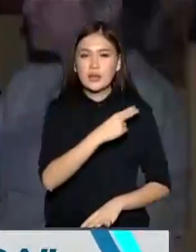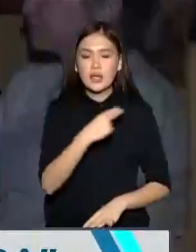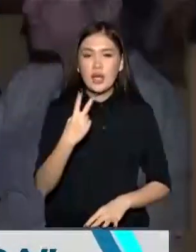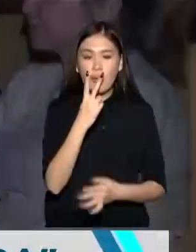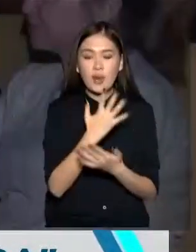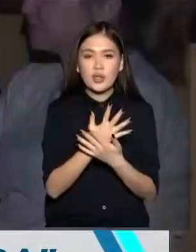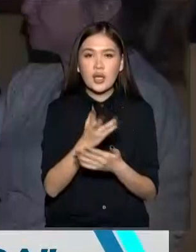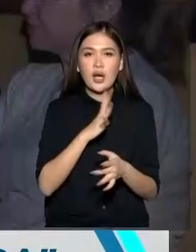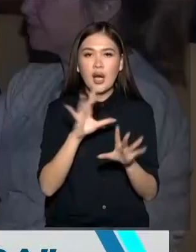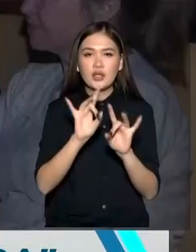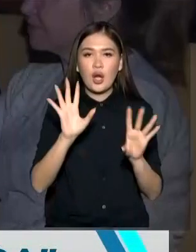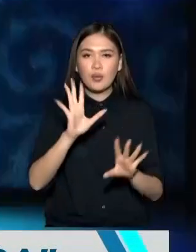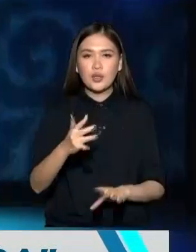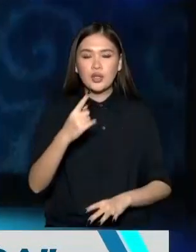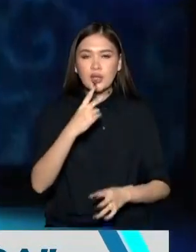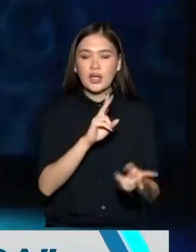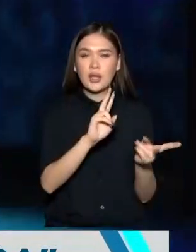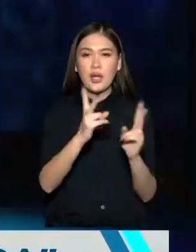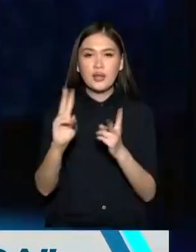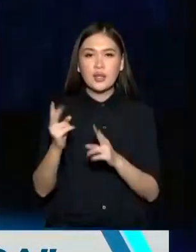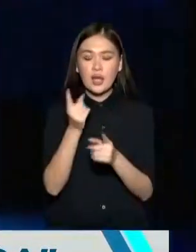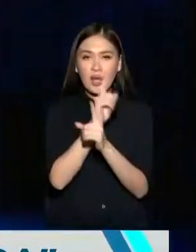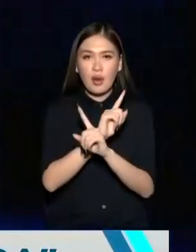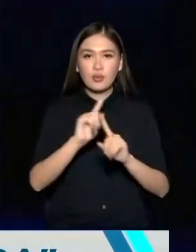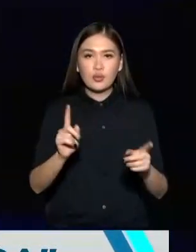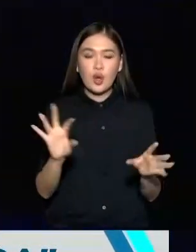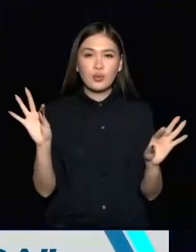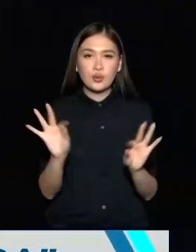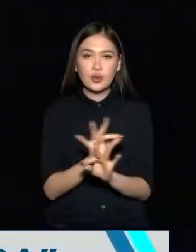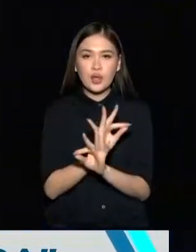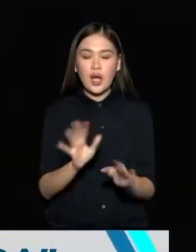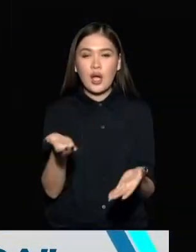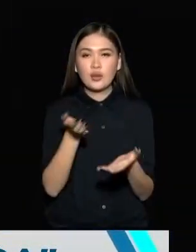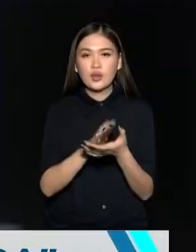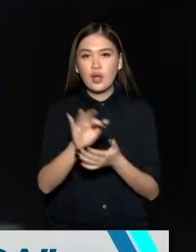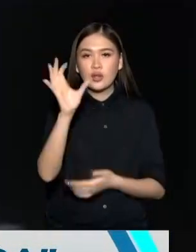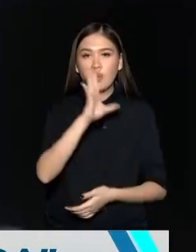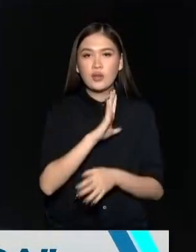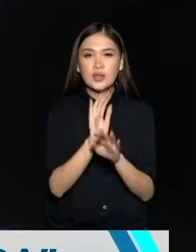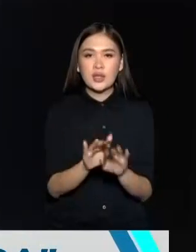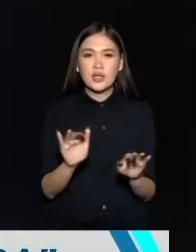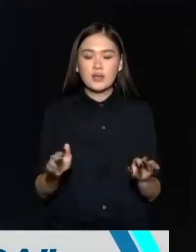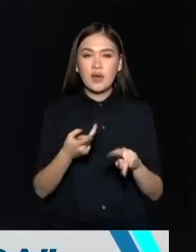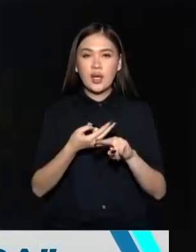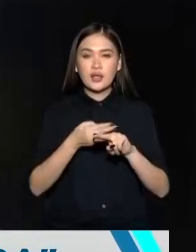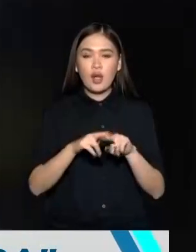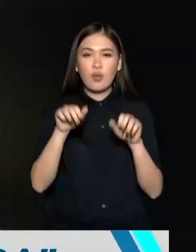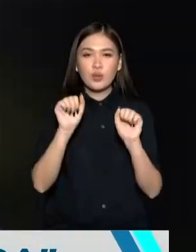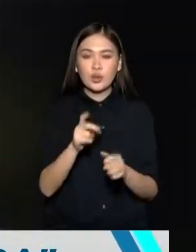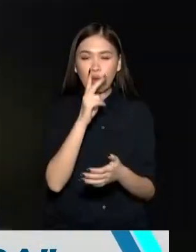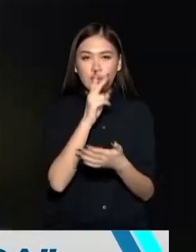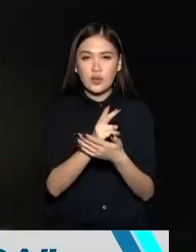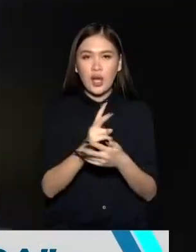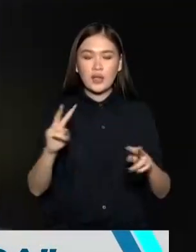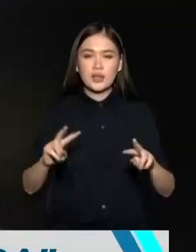рассказано зрителям на языке танца необычная Антураж музыка и образы знакомые с детства все это Можно будет увидеть